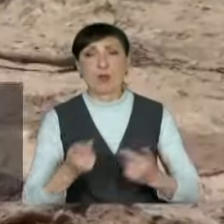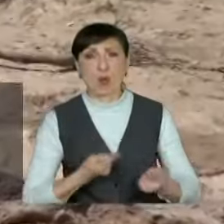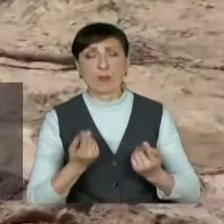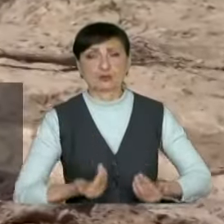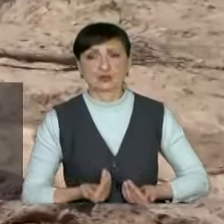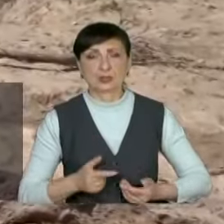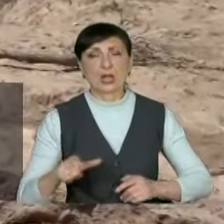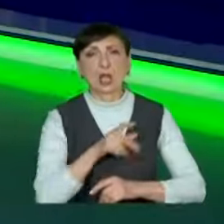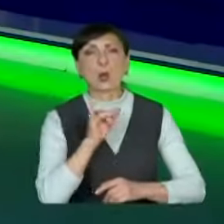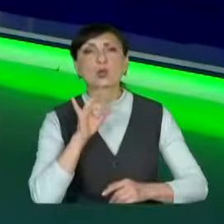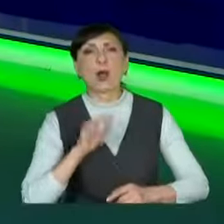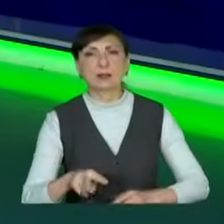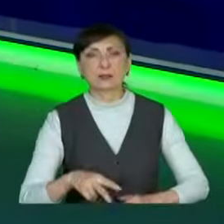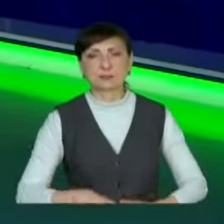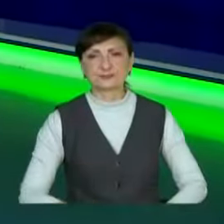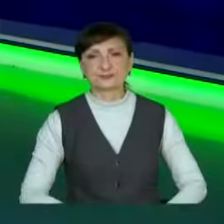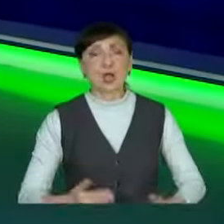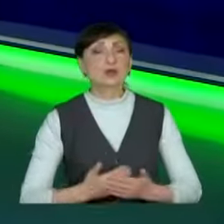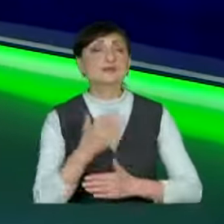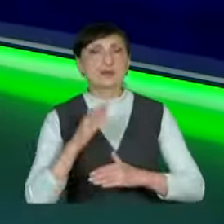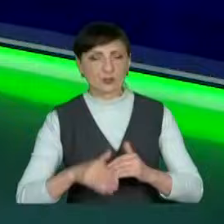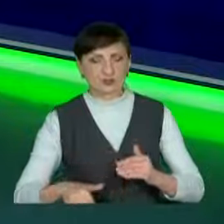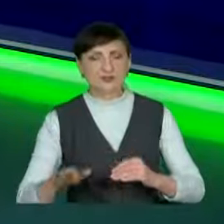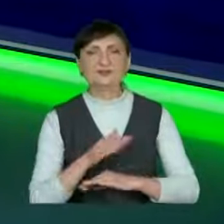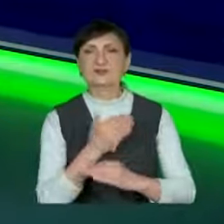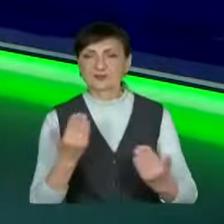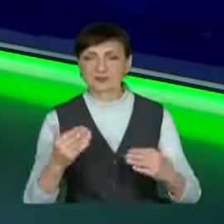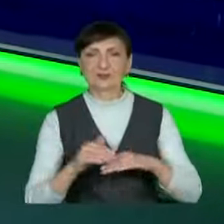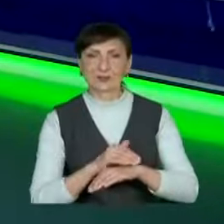в реку Урал. На этом наш выпуск завершен. Я